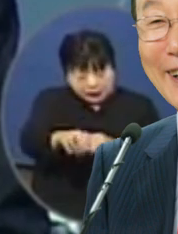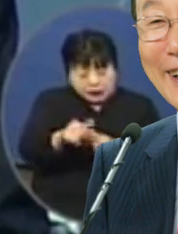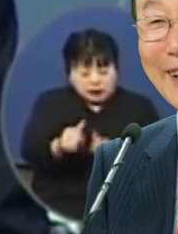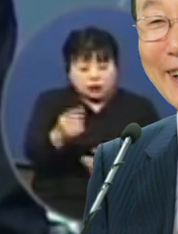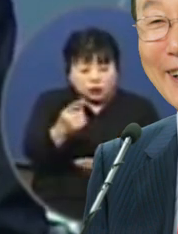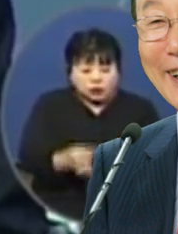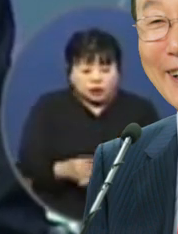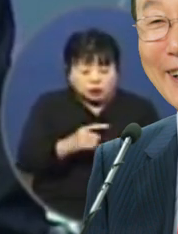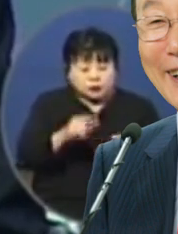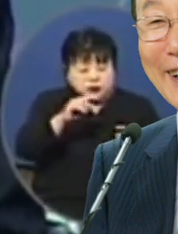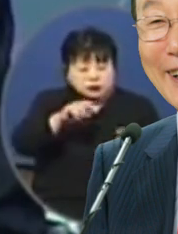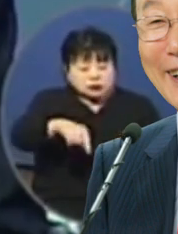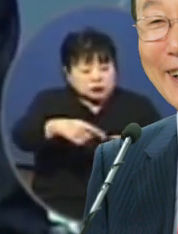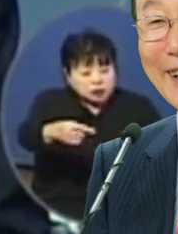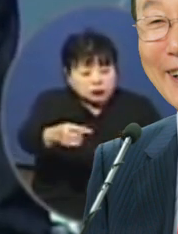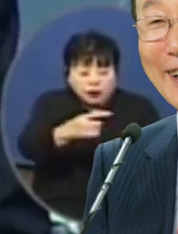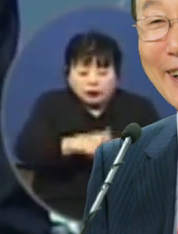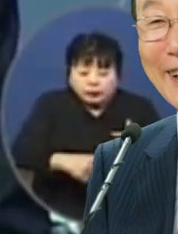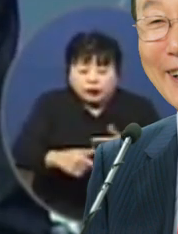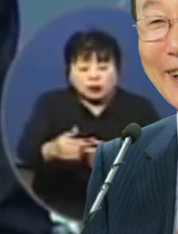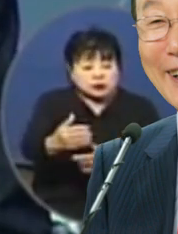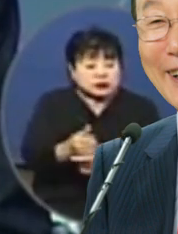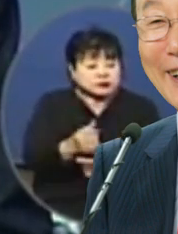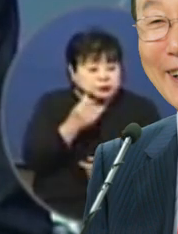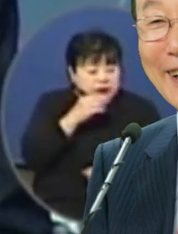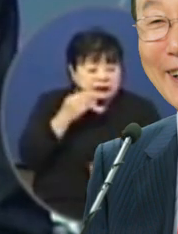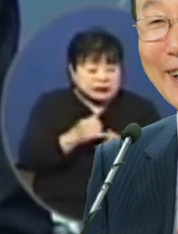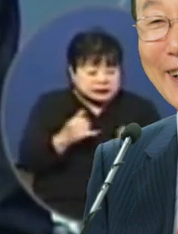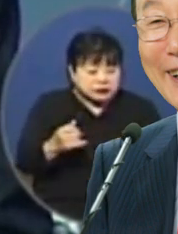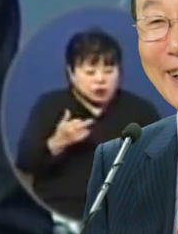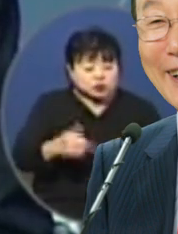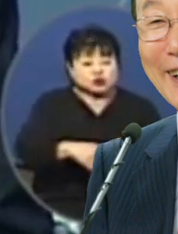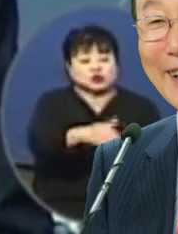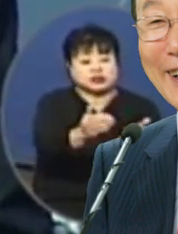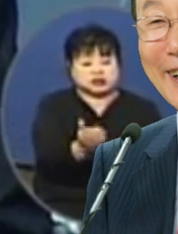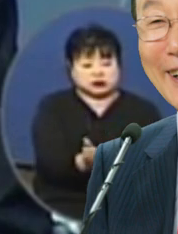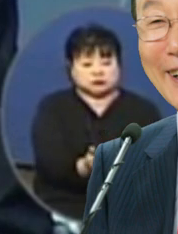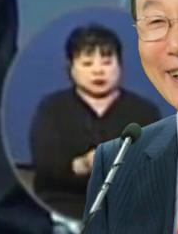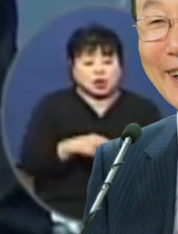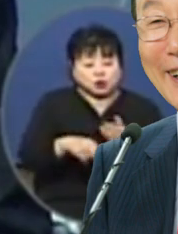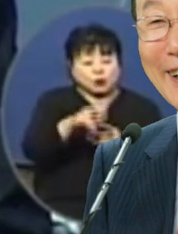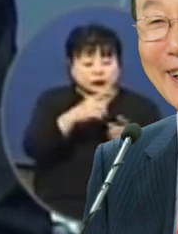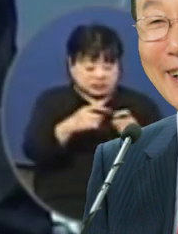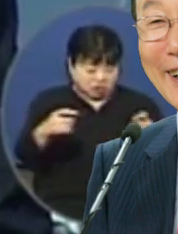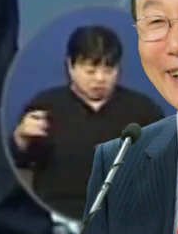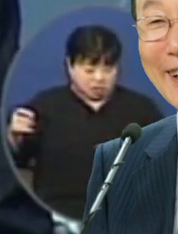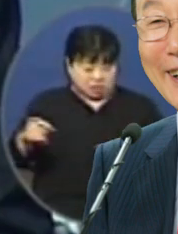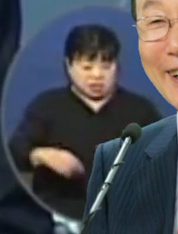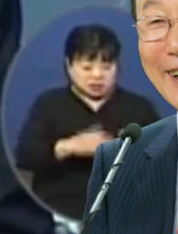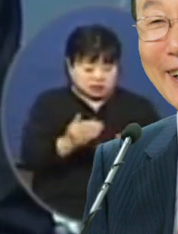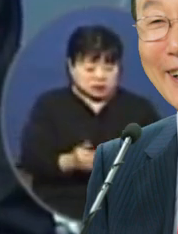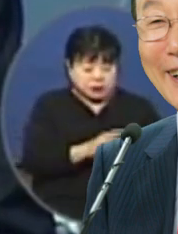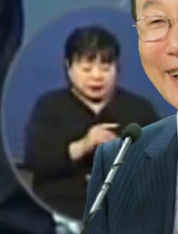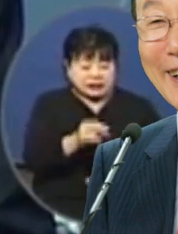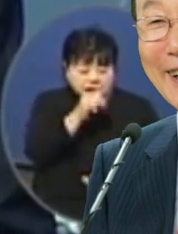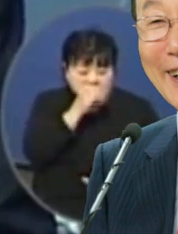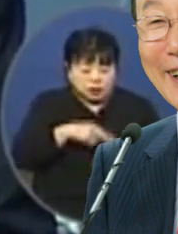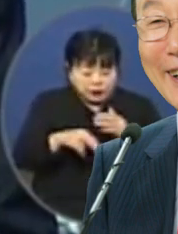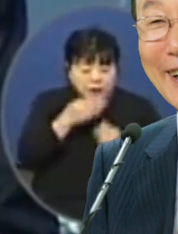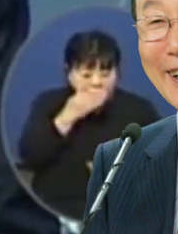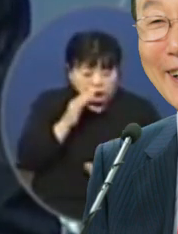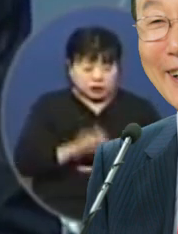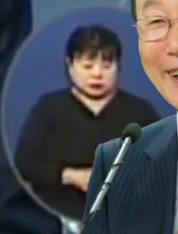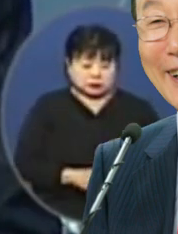따라오다가 도피성에만 들어가면 더 이상 못 잡습니다. 이스라엘 열두 지파는 이 도피성이 지파마다 있어서 그게 피할 수 있는